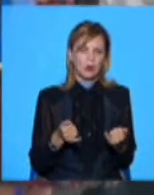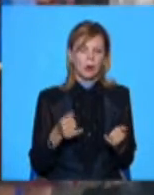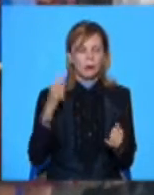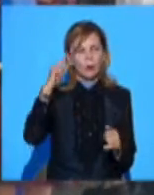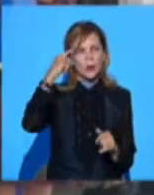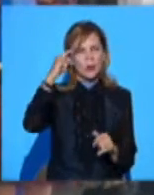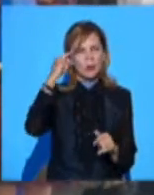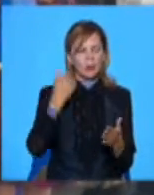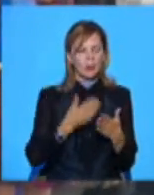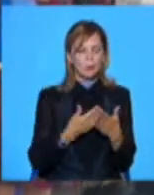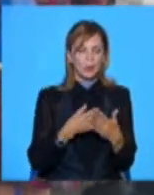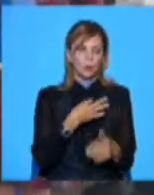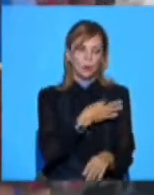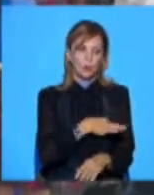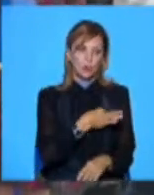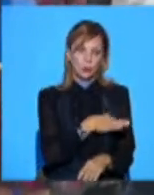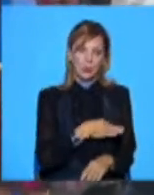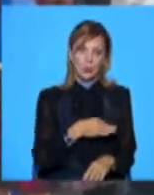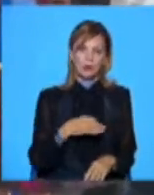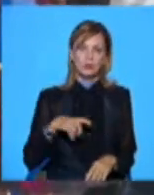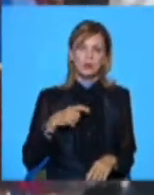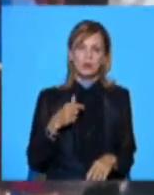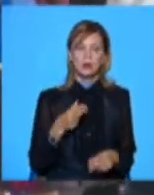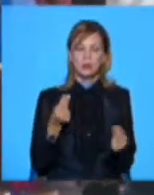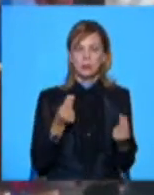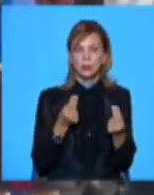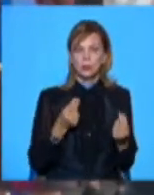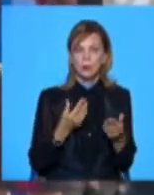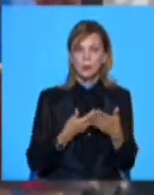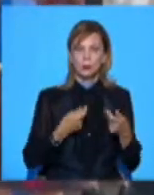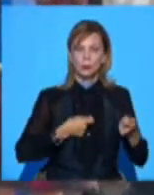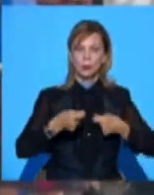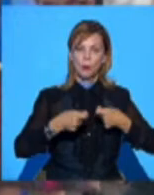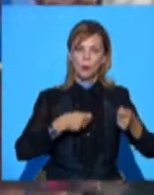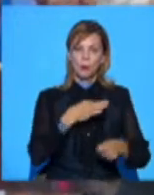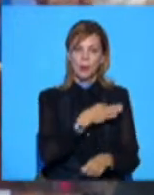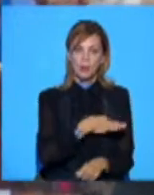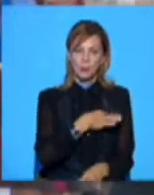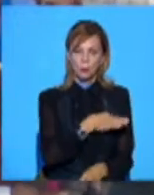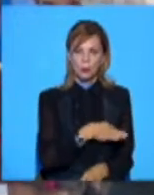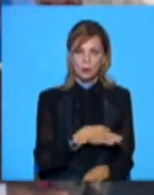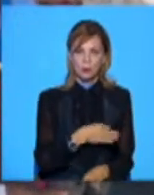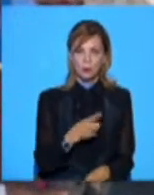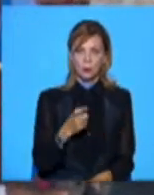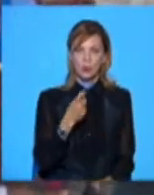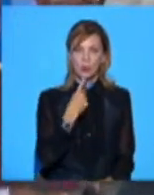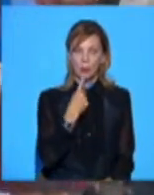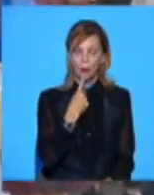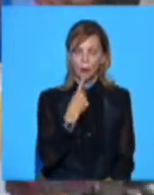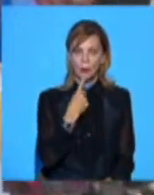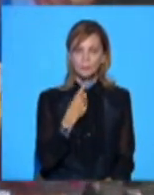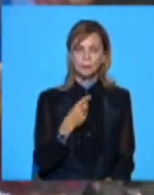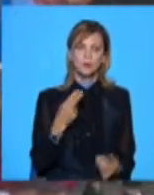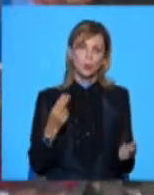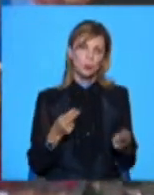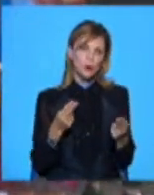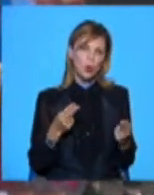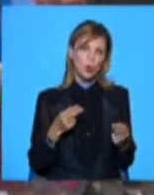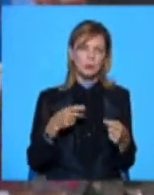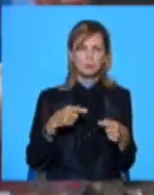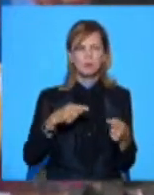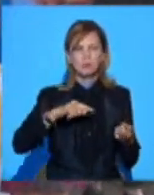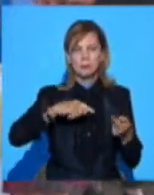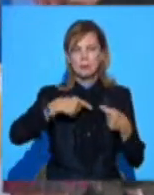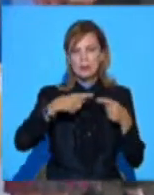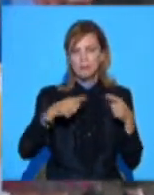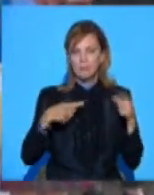fost gândită pentru studenți, este o manifestare de promovare a facultăților, dar o promovare ușor atipică, în sensul